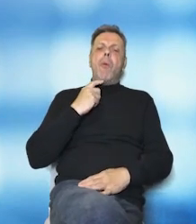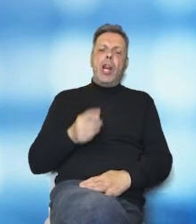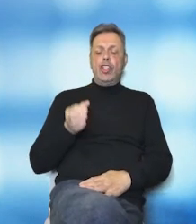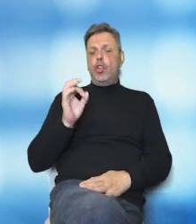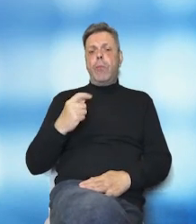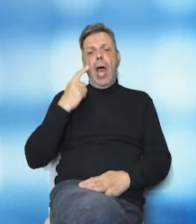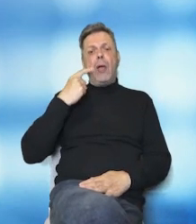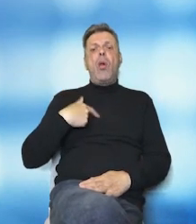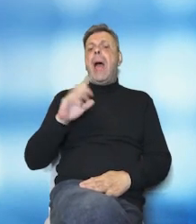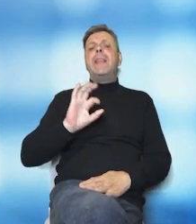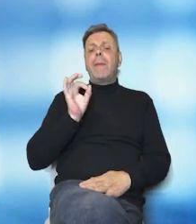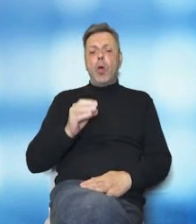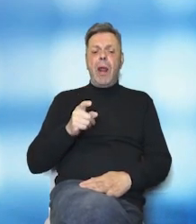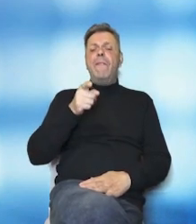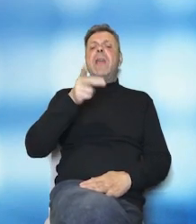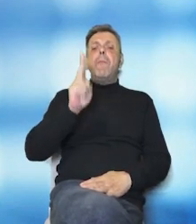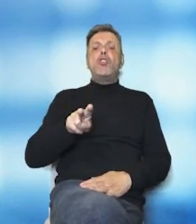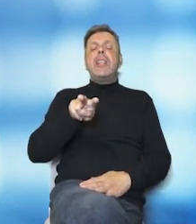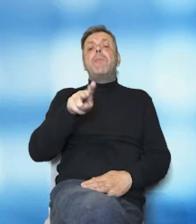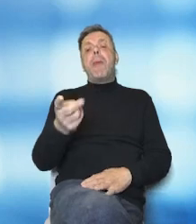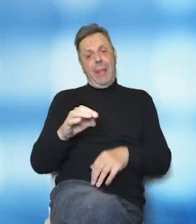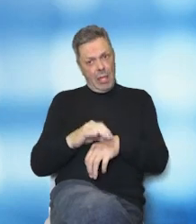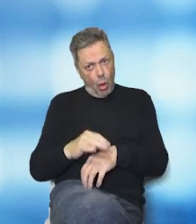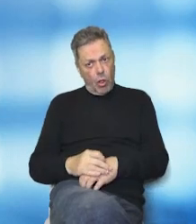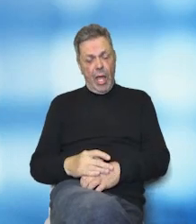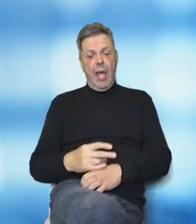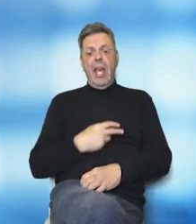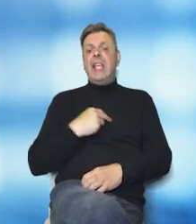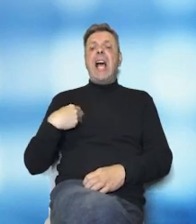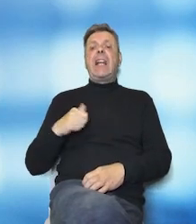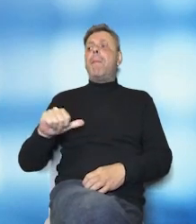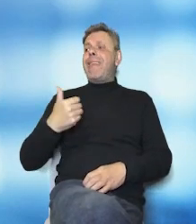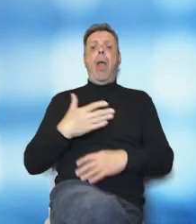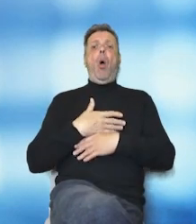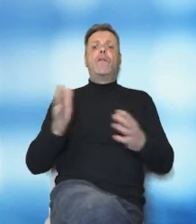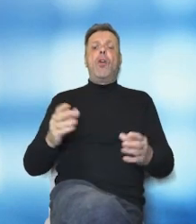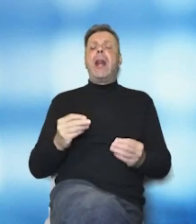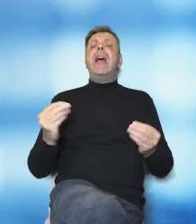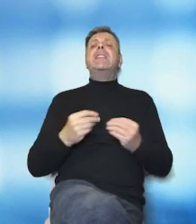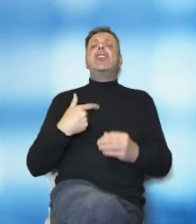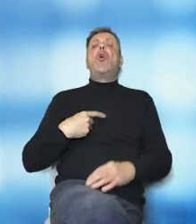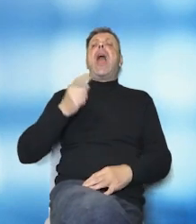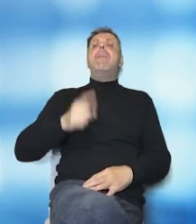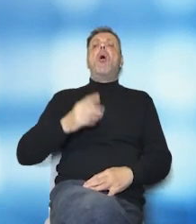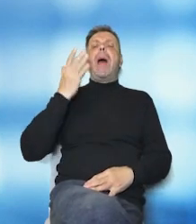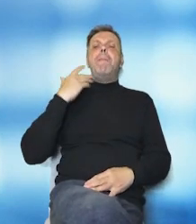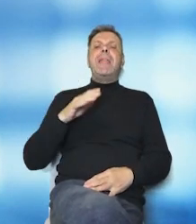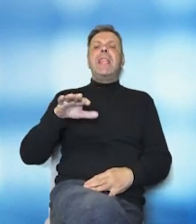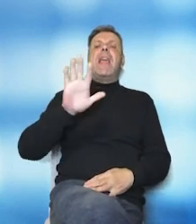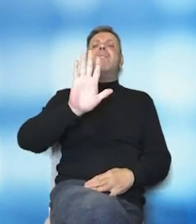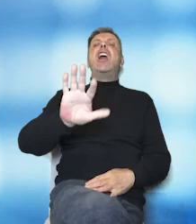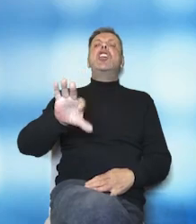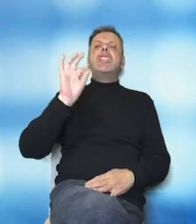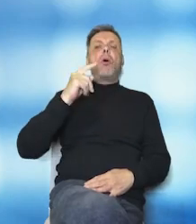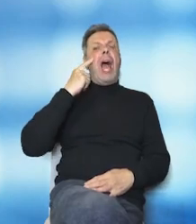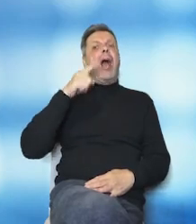ako ja nisam dobra, možete mijenjati doktora. Cijeli Zagreb je otvoren. Zašto ja moram biti izbor vaš ako sa